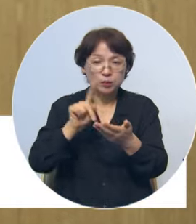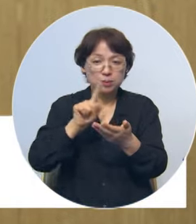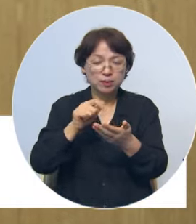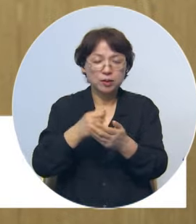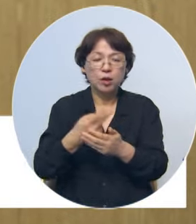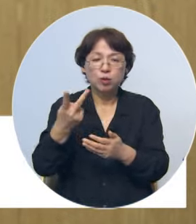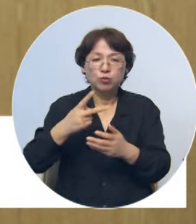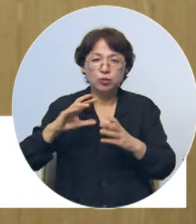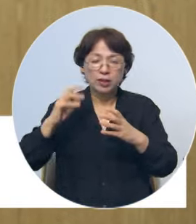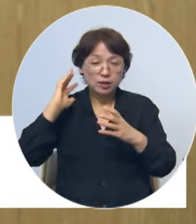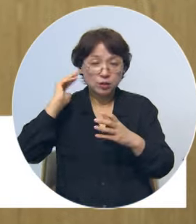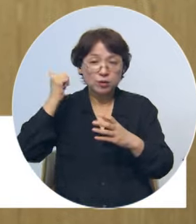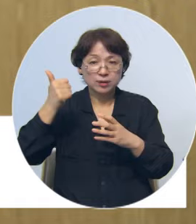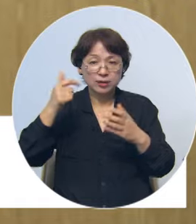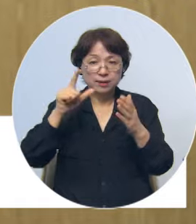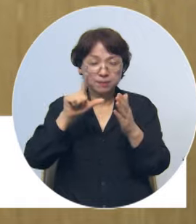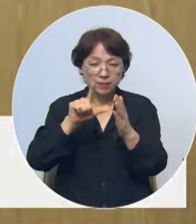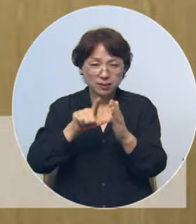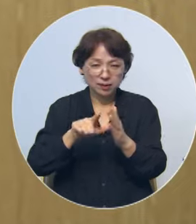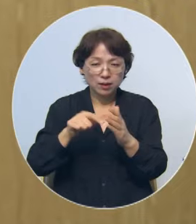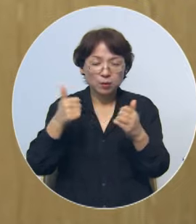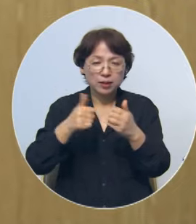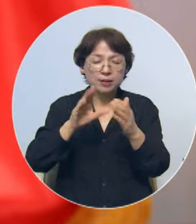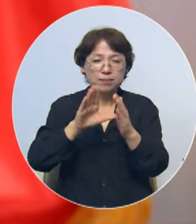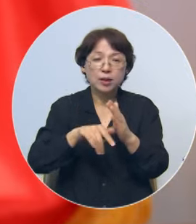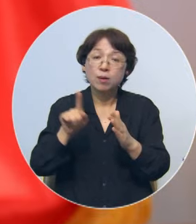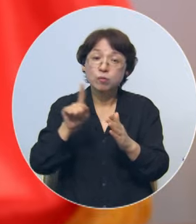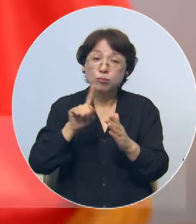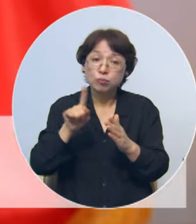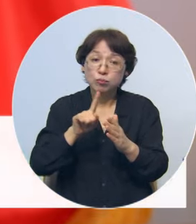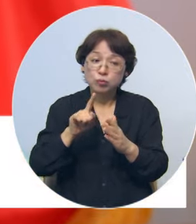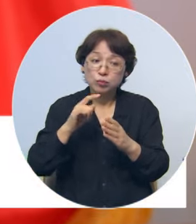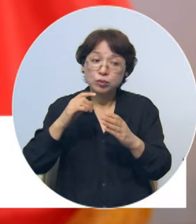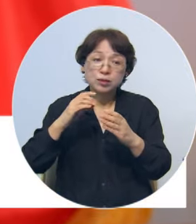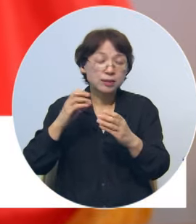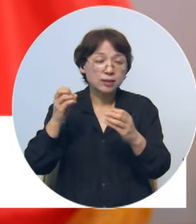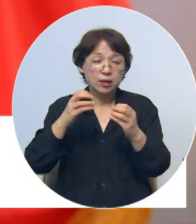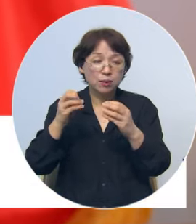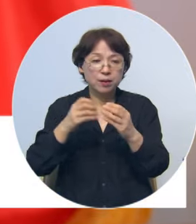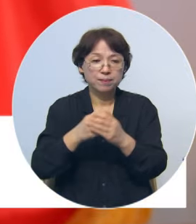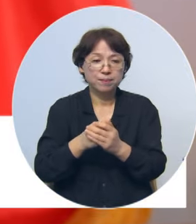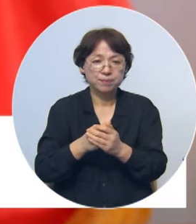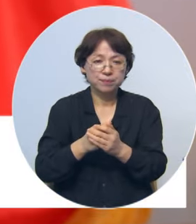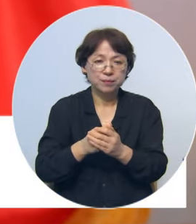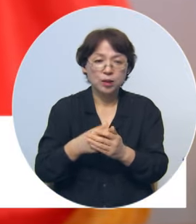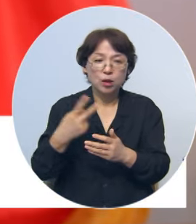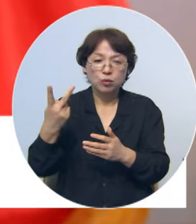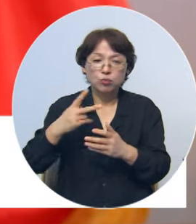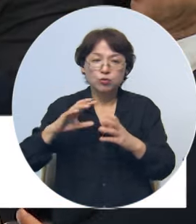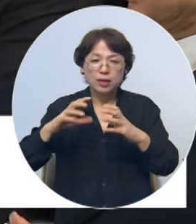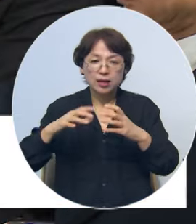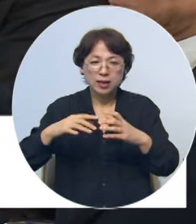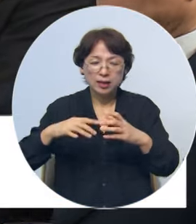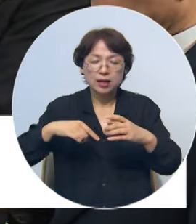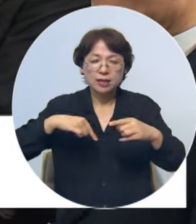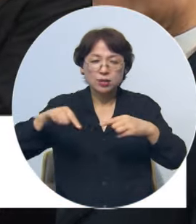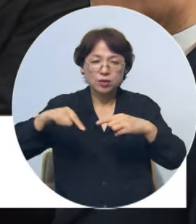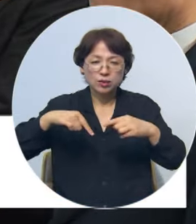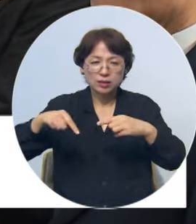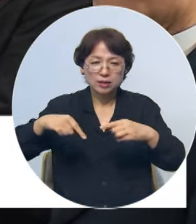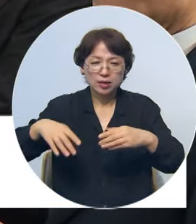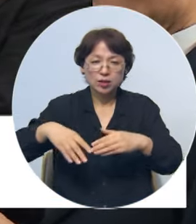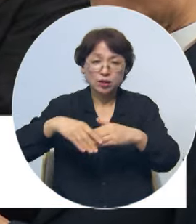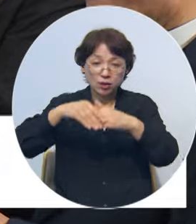양국 정상 회담에서 어떤 이야기를 나눌지 궁금합니다. I'm sure you know that political cooperation between our two